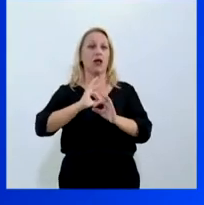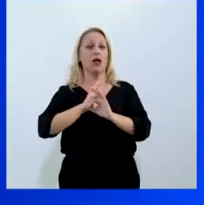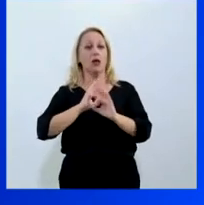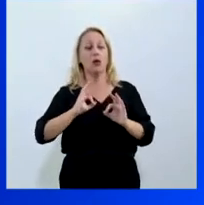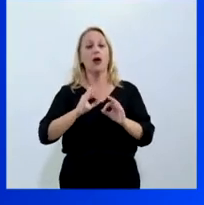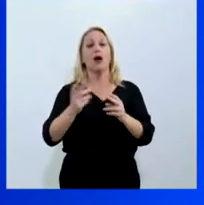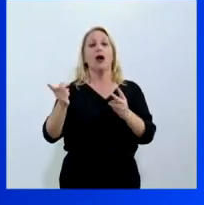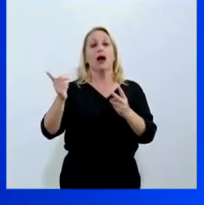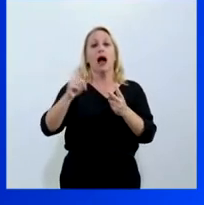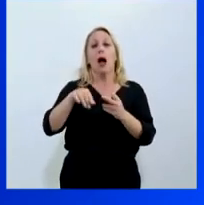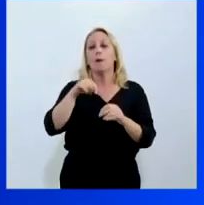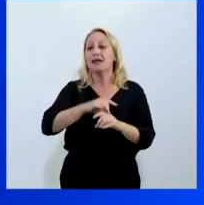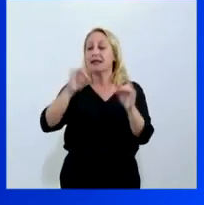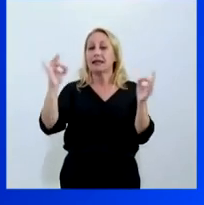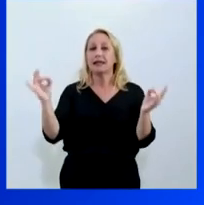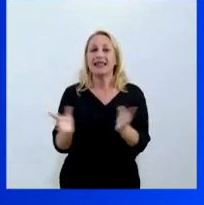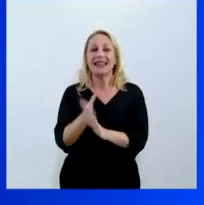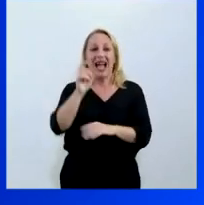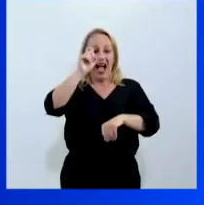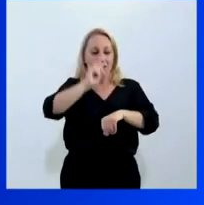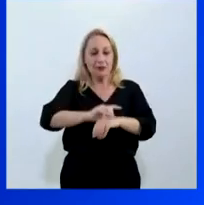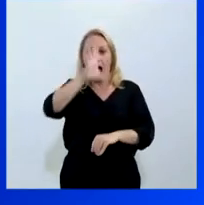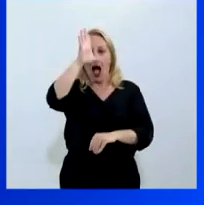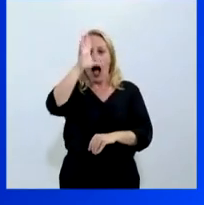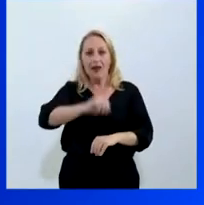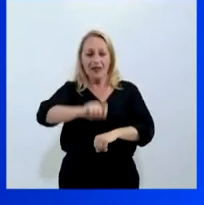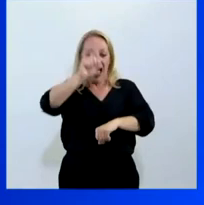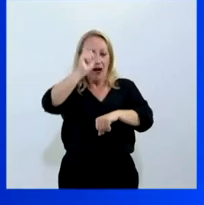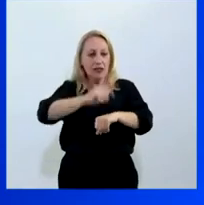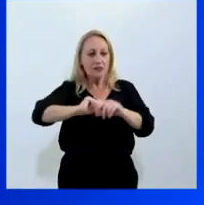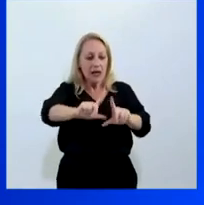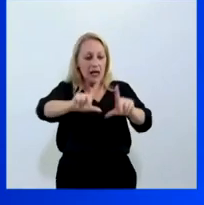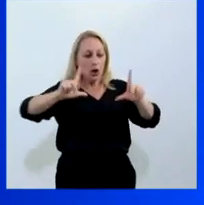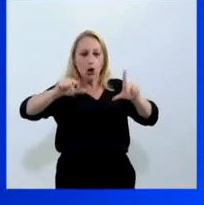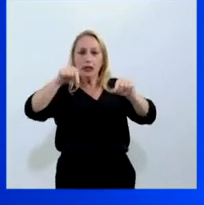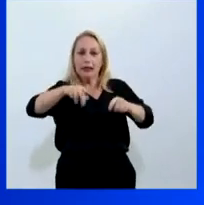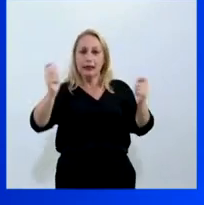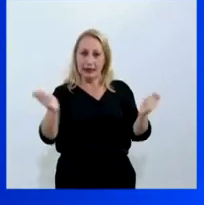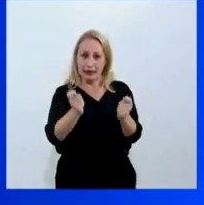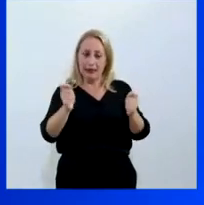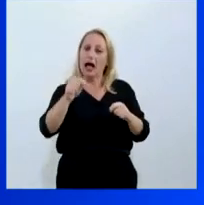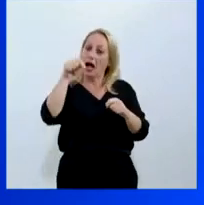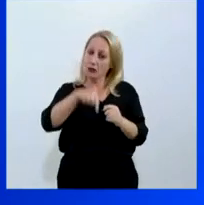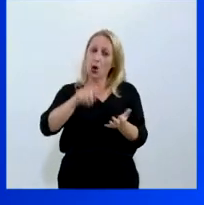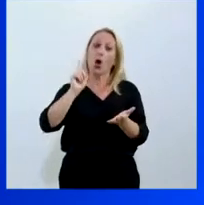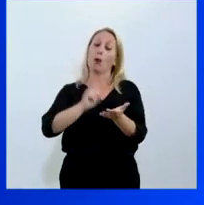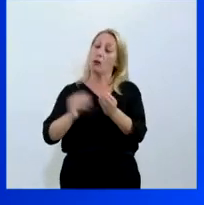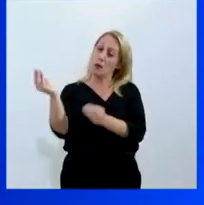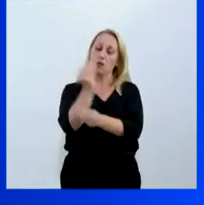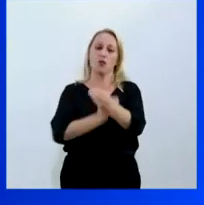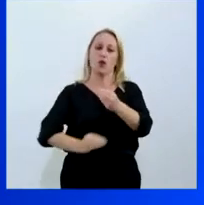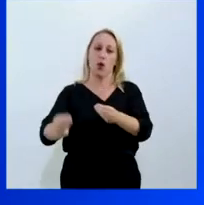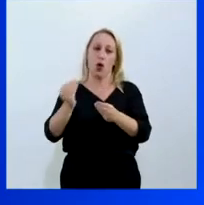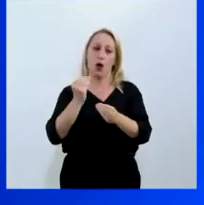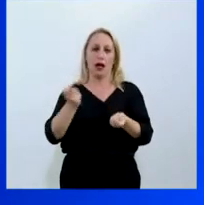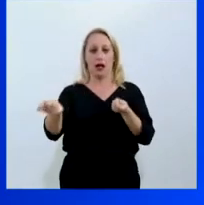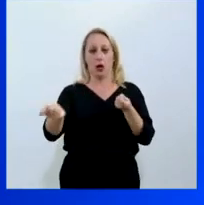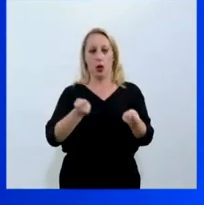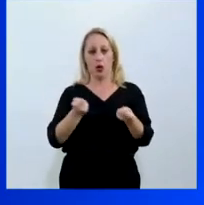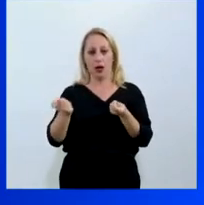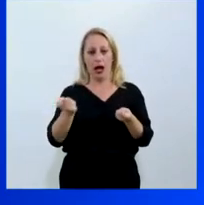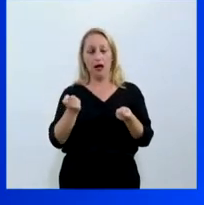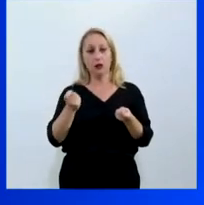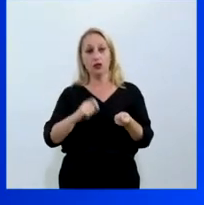έχουμε ανά πάσα στιγμή real-time εικόνα για το τι γίνεται, όλα αυτά είναι ζητήματα που απαιτούν μια καλύτερη οργανώση υπό